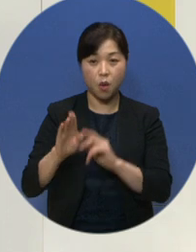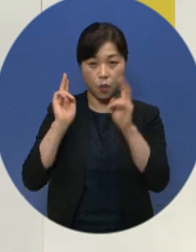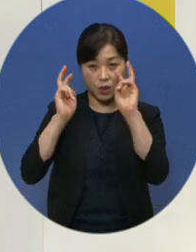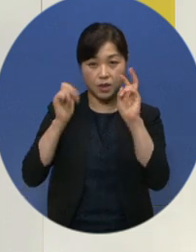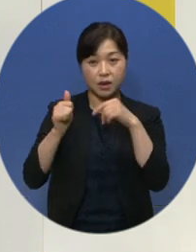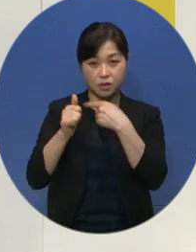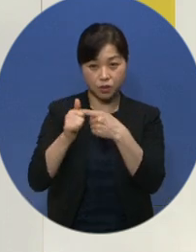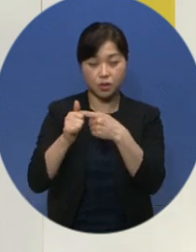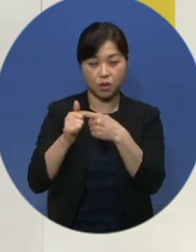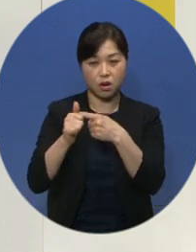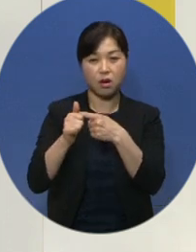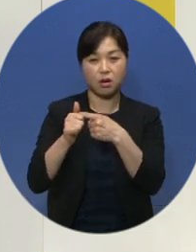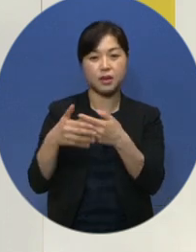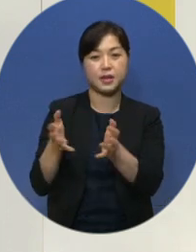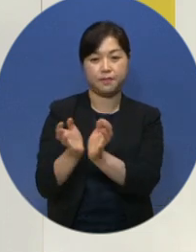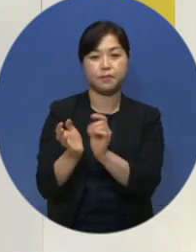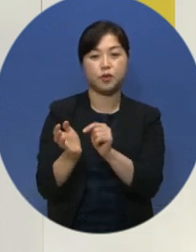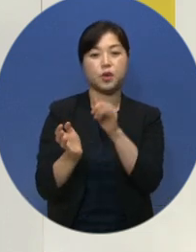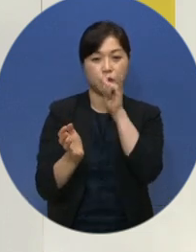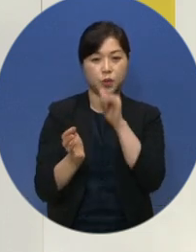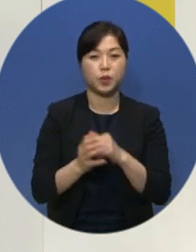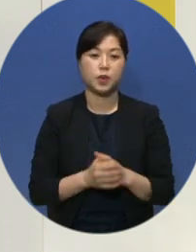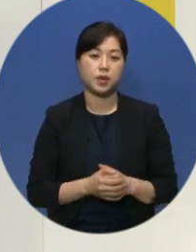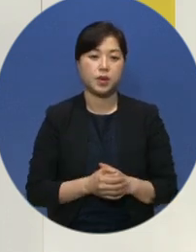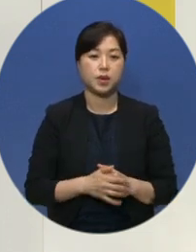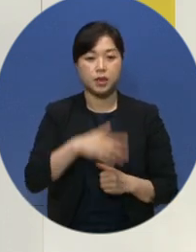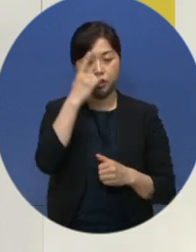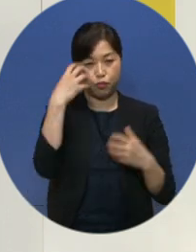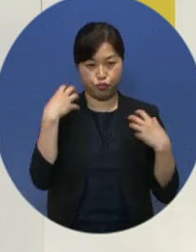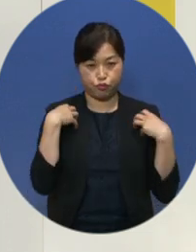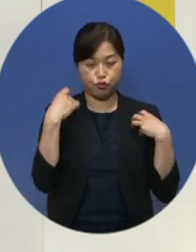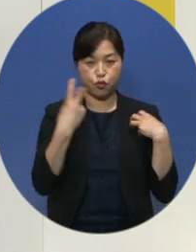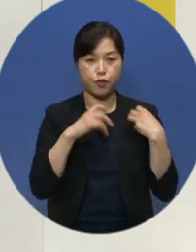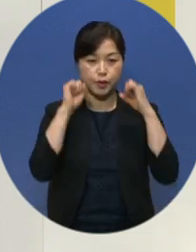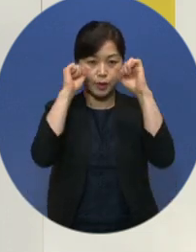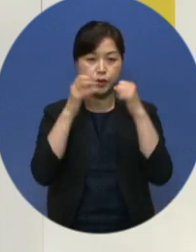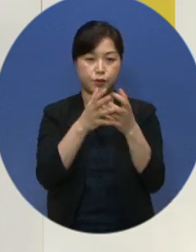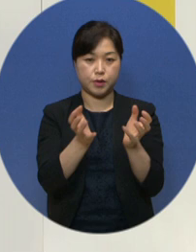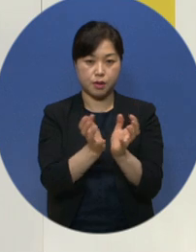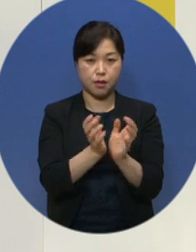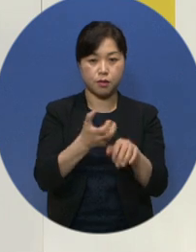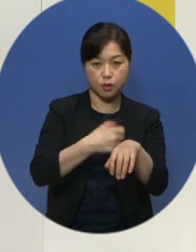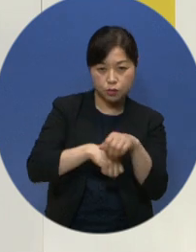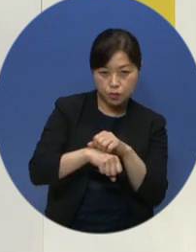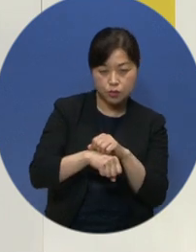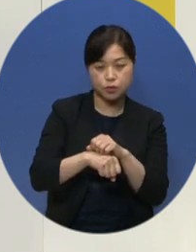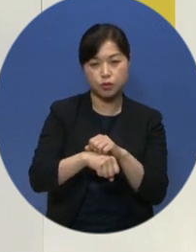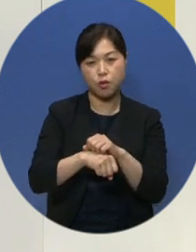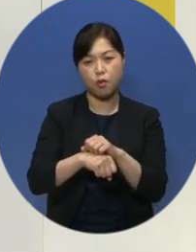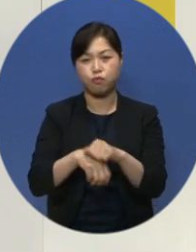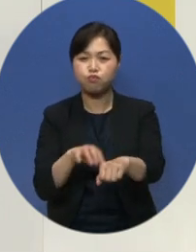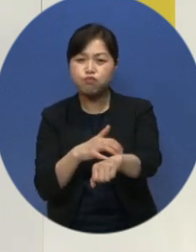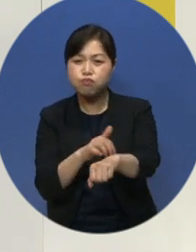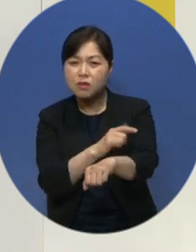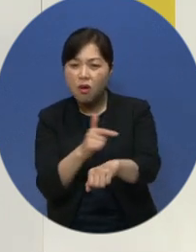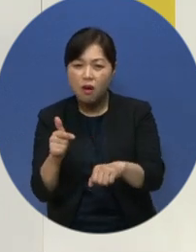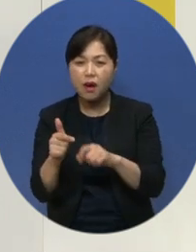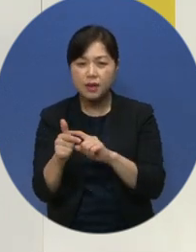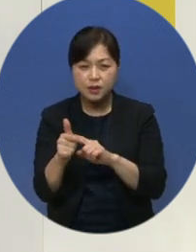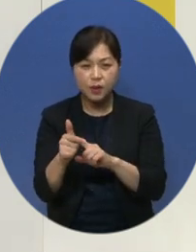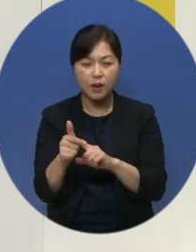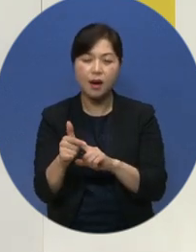어 우리 그 정부나 우리 체육회 에서 적극적으로 좀 가려운 곳을